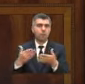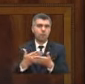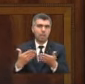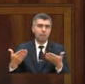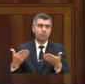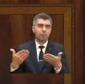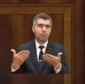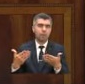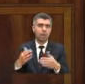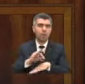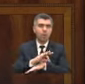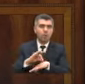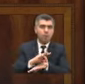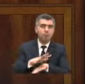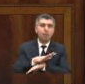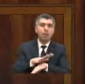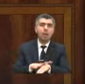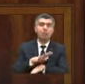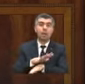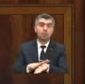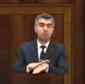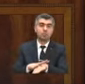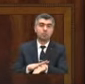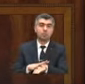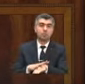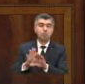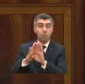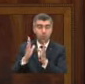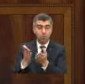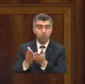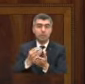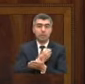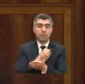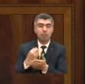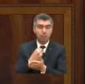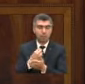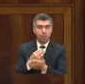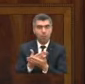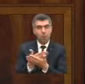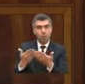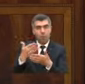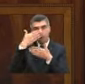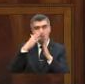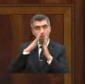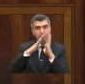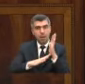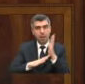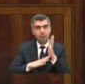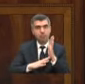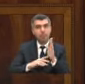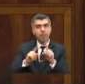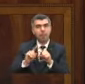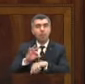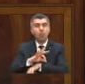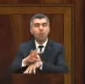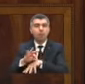فيها الوظيفة الجهوية وأيضا الوظيفة الصحية، الوظيفة الصحية كلها وطنيا وأيضا التوظيف الجهوي على